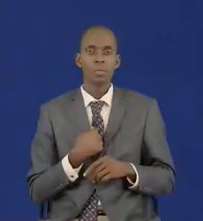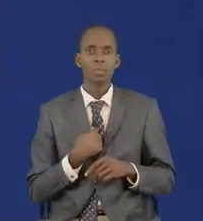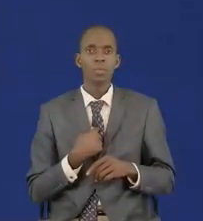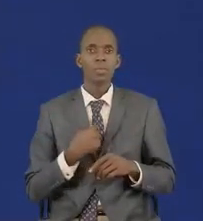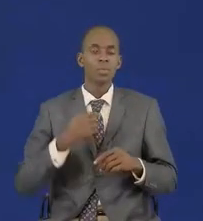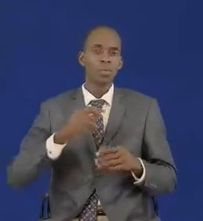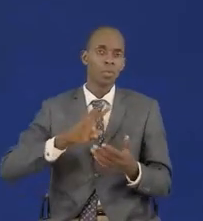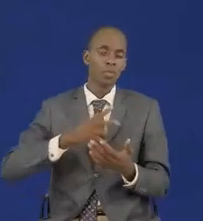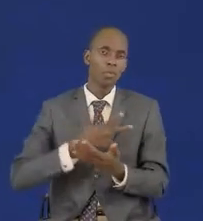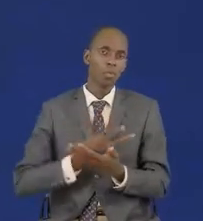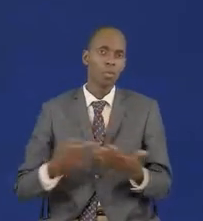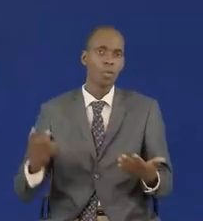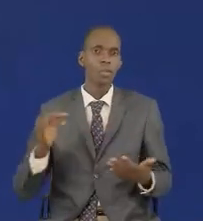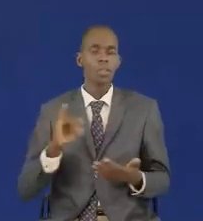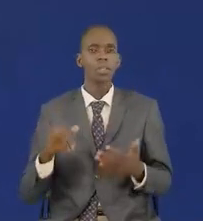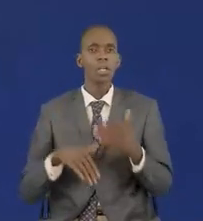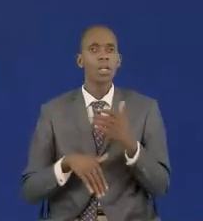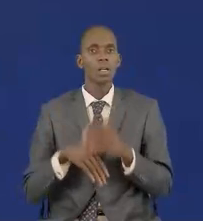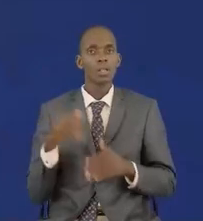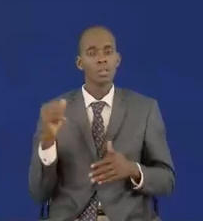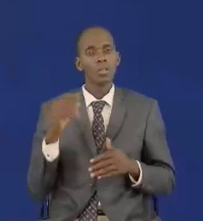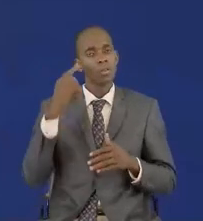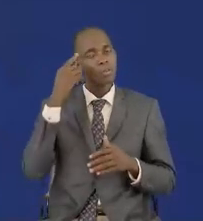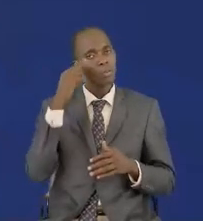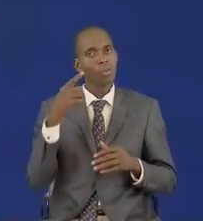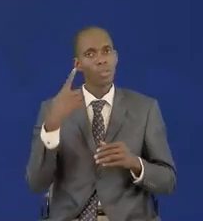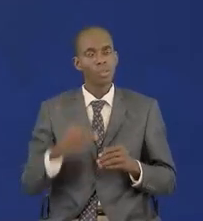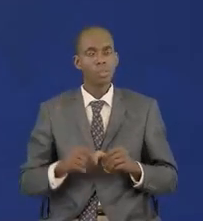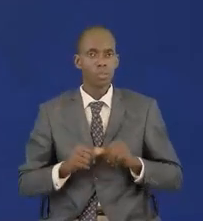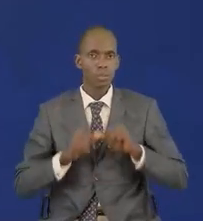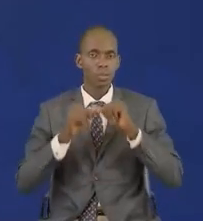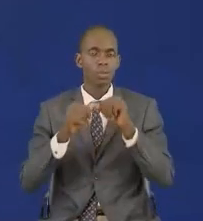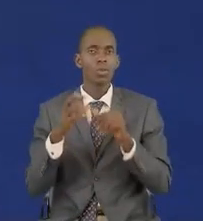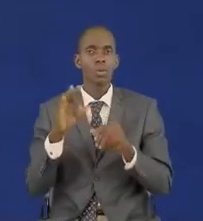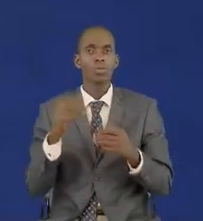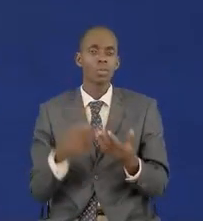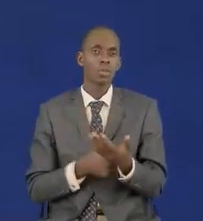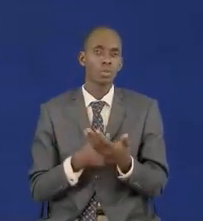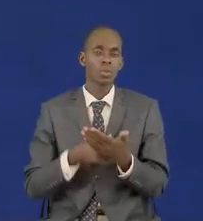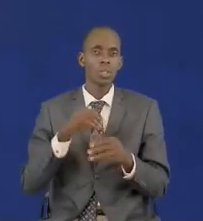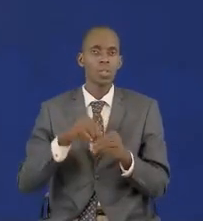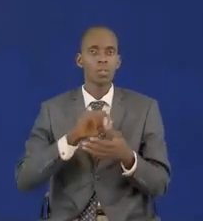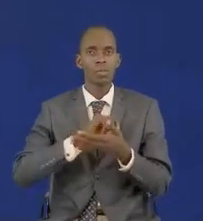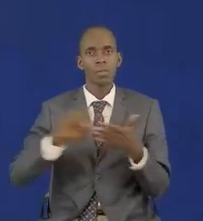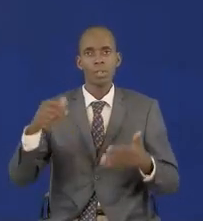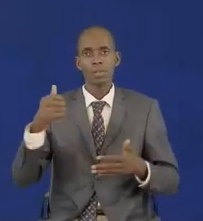au progrès de l'Évangile vers ses 13